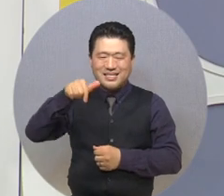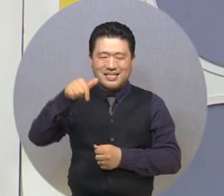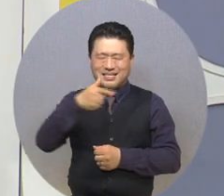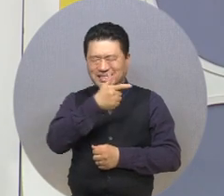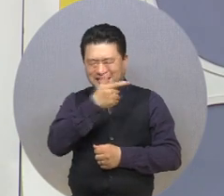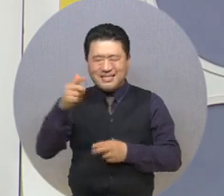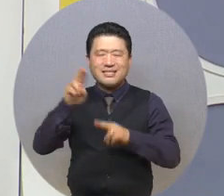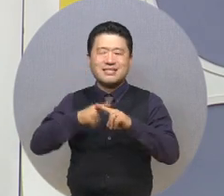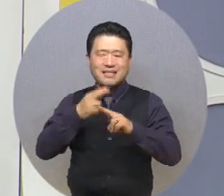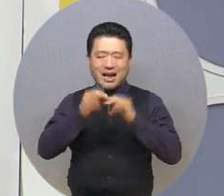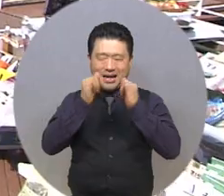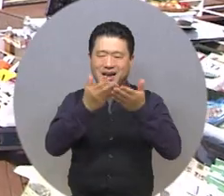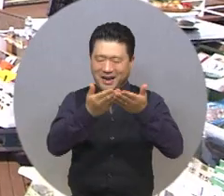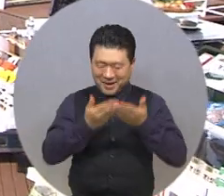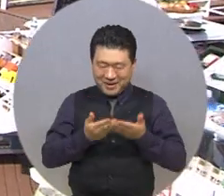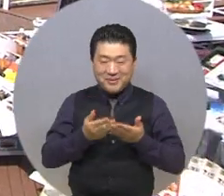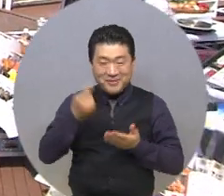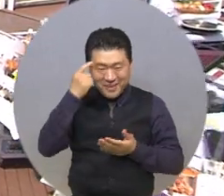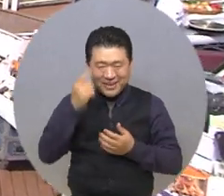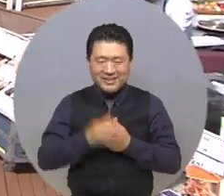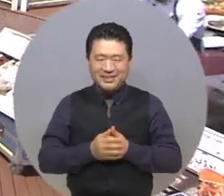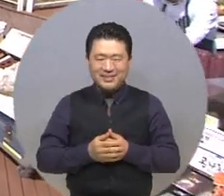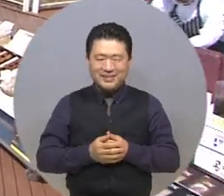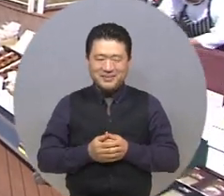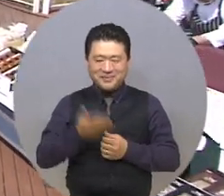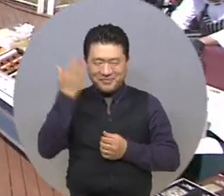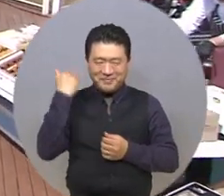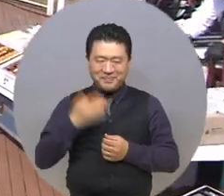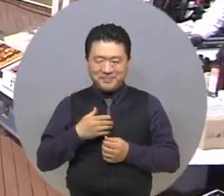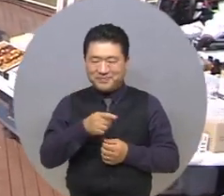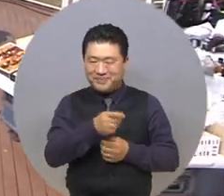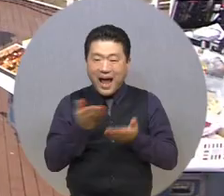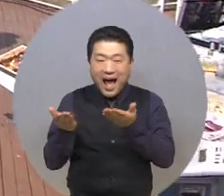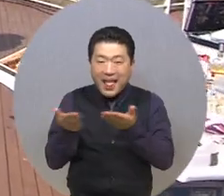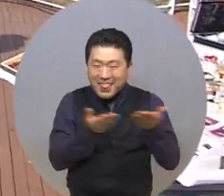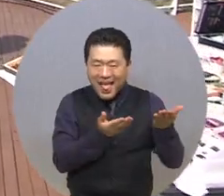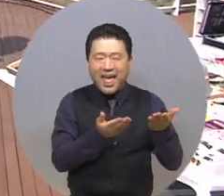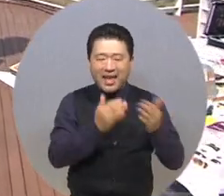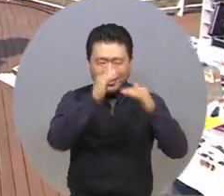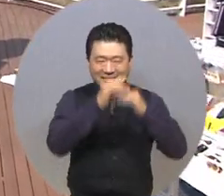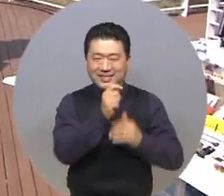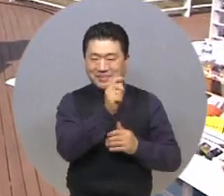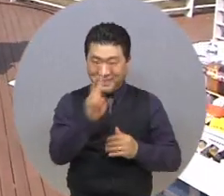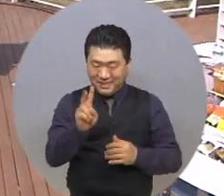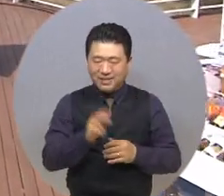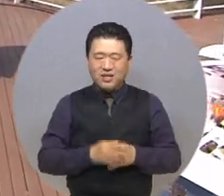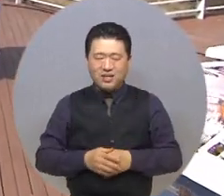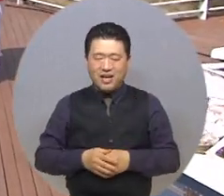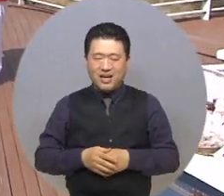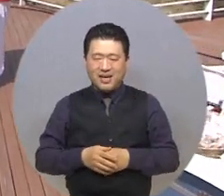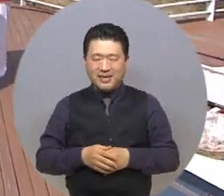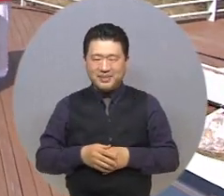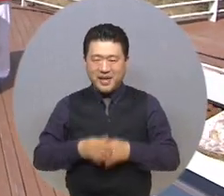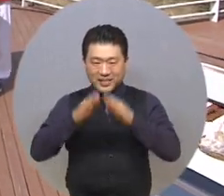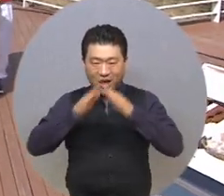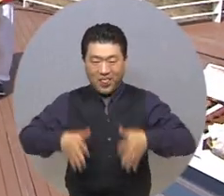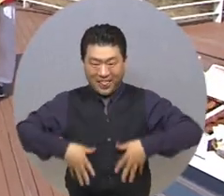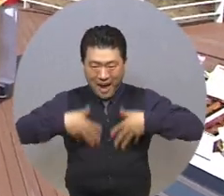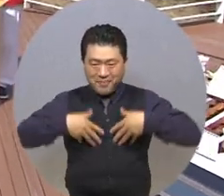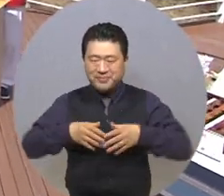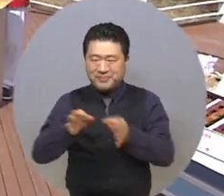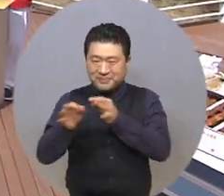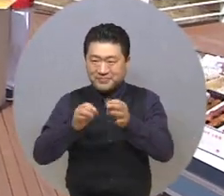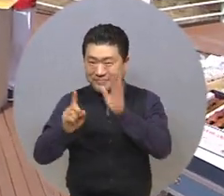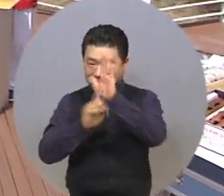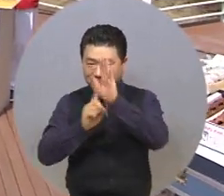상입니다. 축하드립니다. 왜냐하면 저희가 진행하고 있는 이 국민안내양 TV와 전남도청에서 운영하는 이 남도장터가 같이